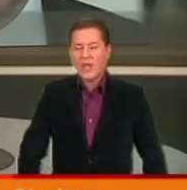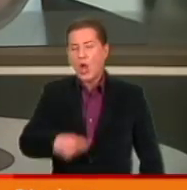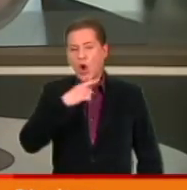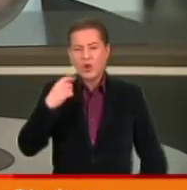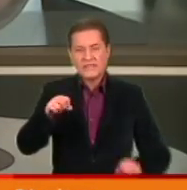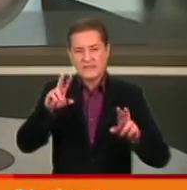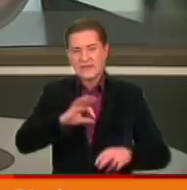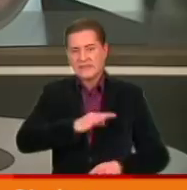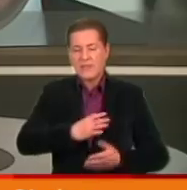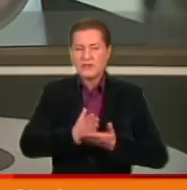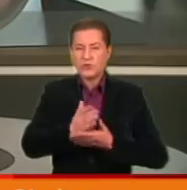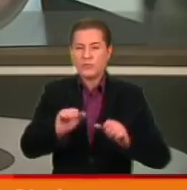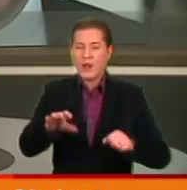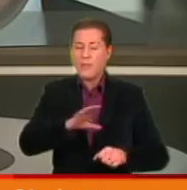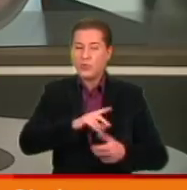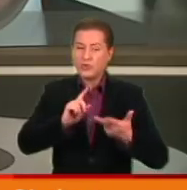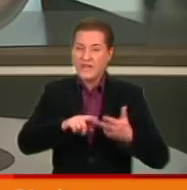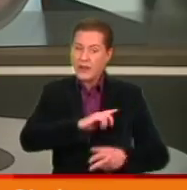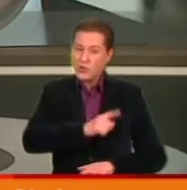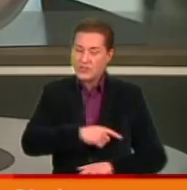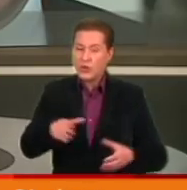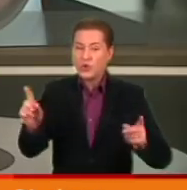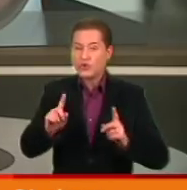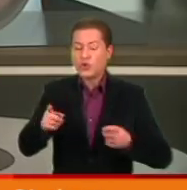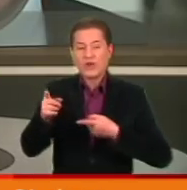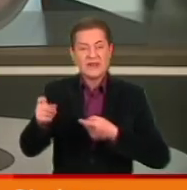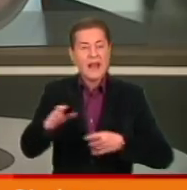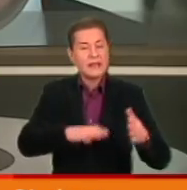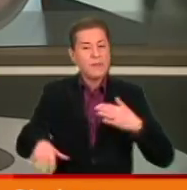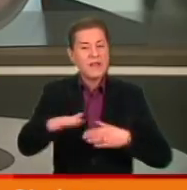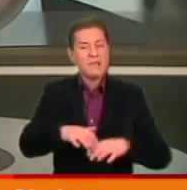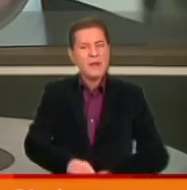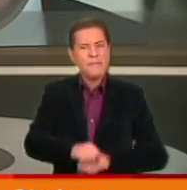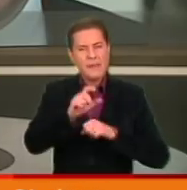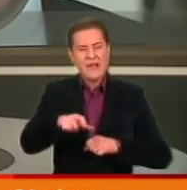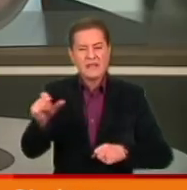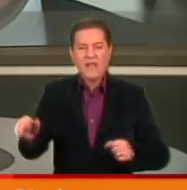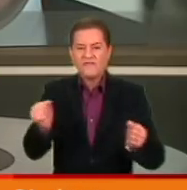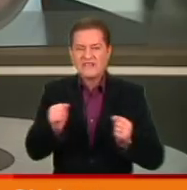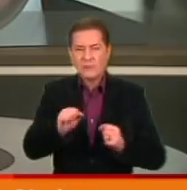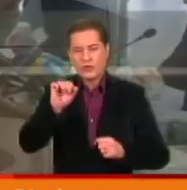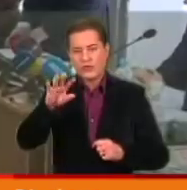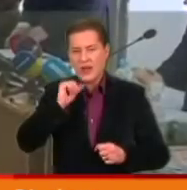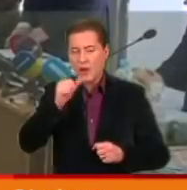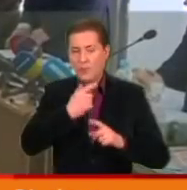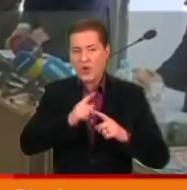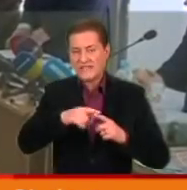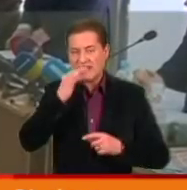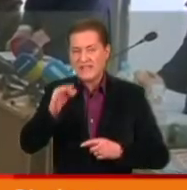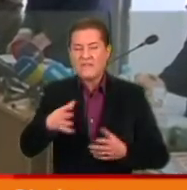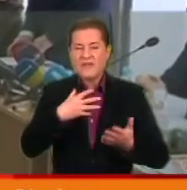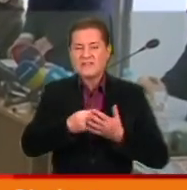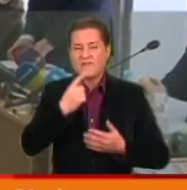Російські спецслужби могли бути третьою силою, що стріляла на Майдані по мітингувальниках взимку 14-го. Про це сьогодні заявив у